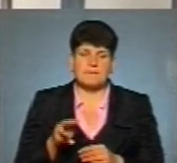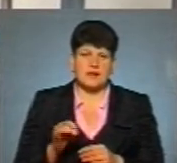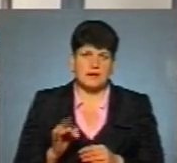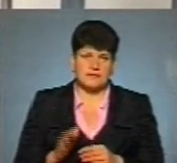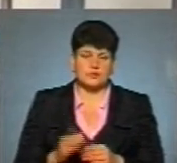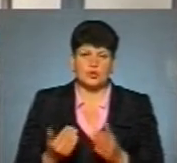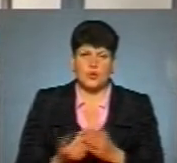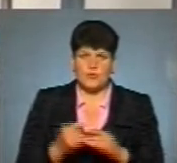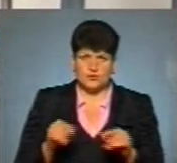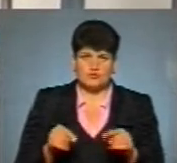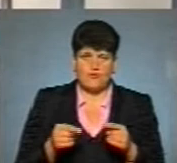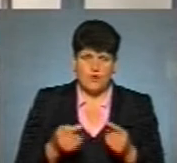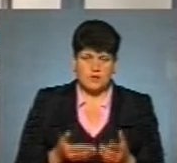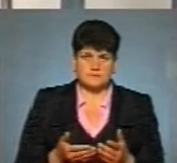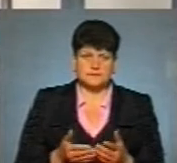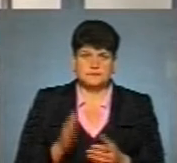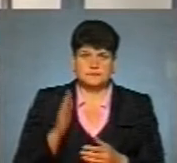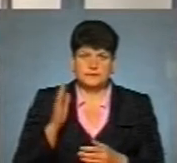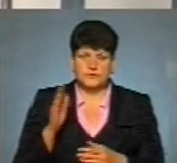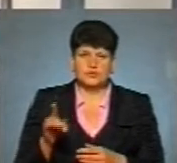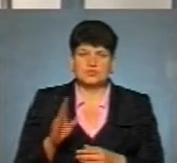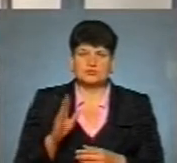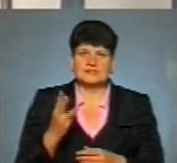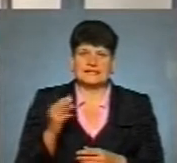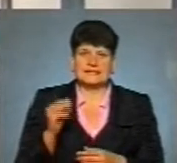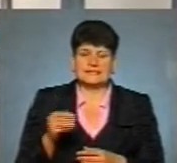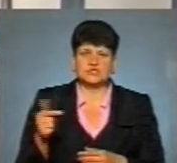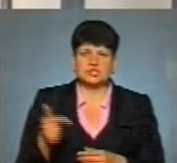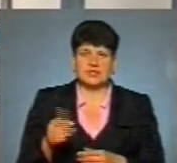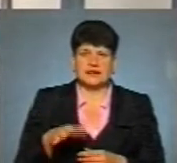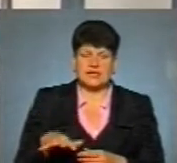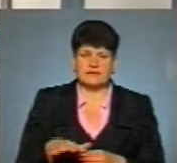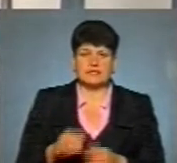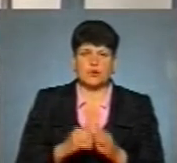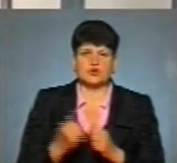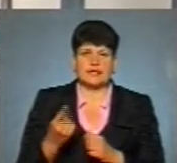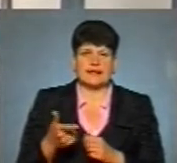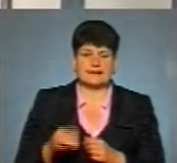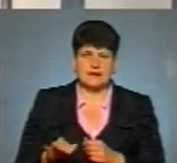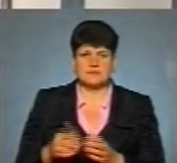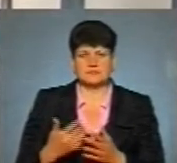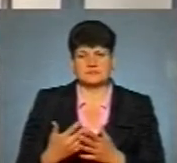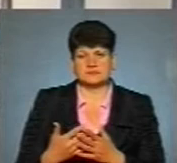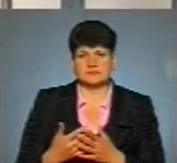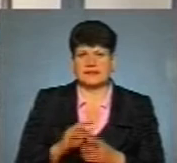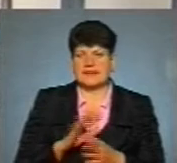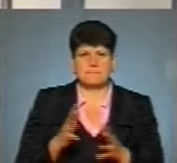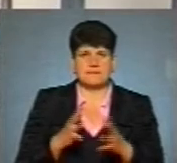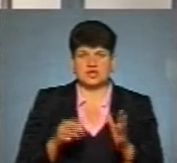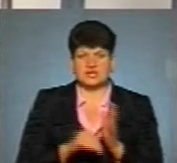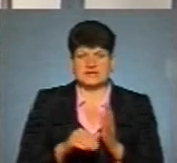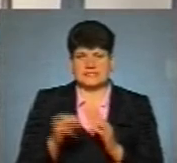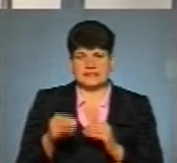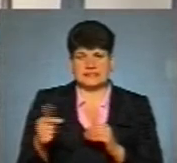новостворених фермерських господарств, прогнозується, що буде 3 тисячі гривень на кожен гектар. Тобто в межах не більше 60